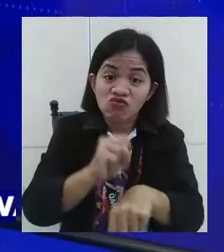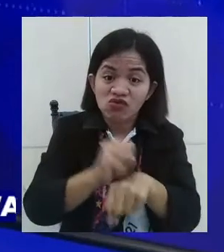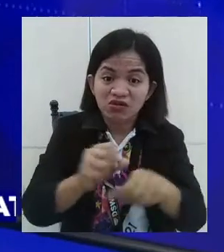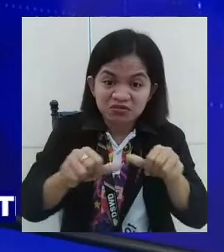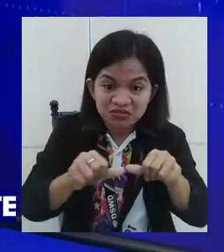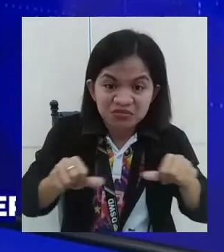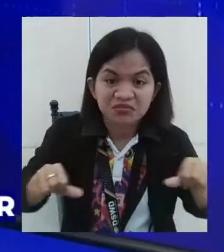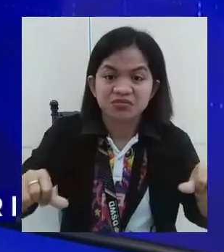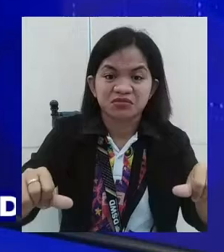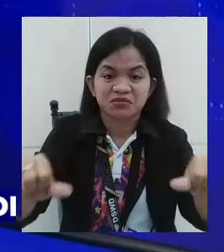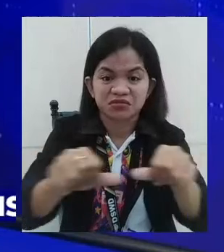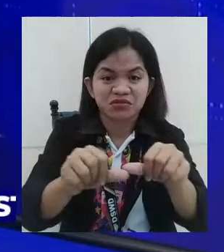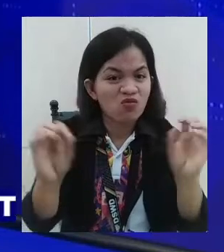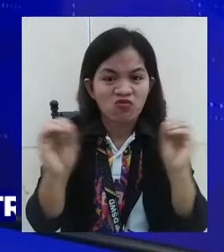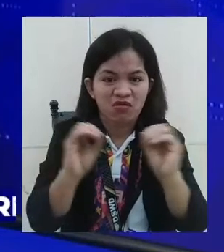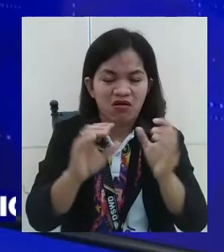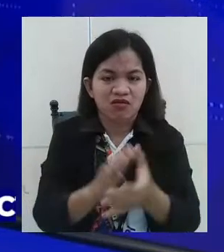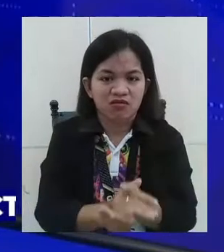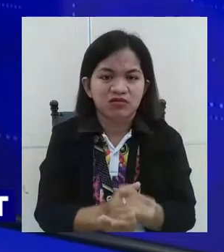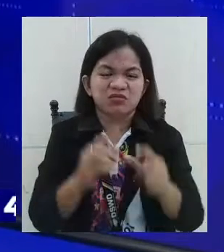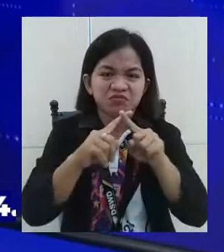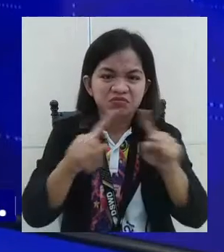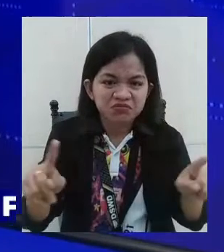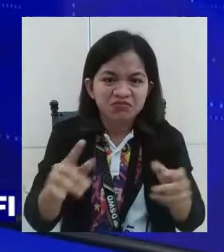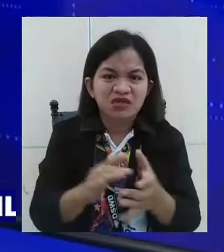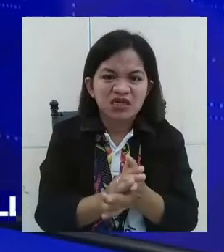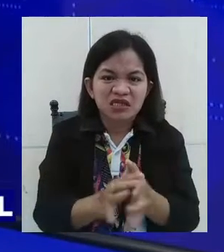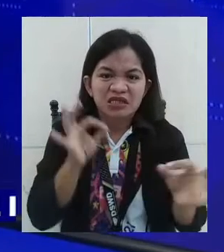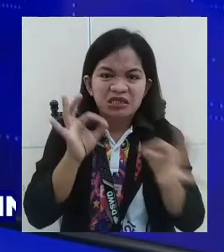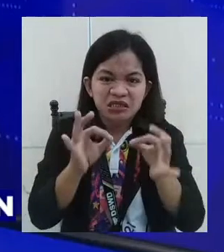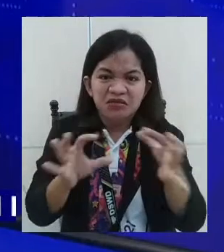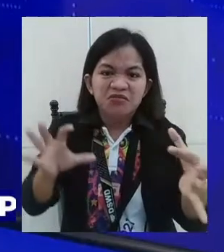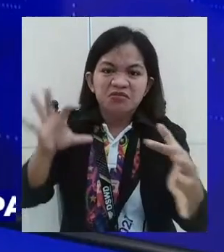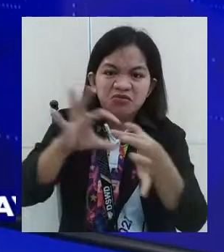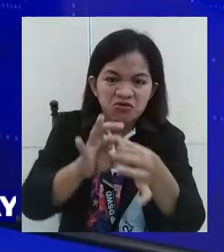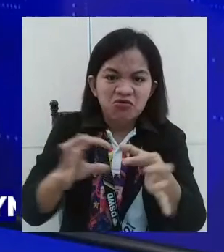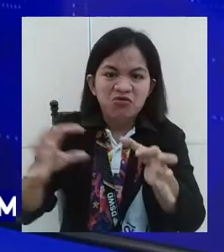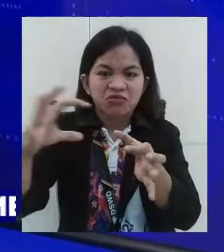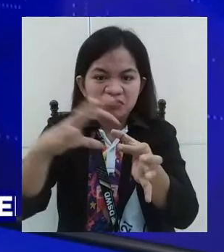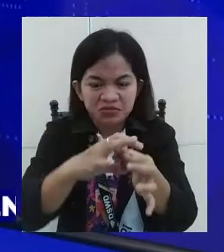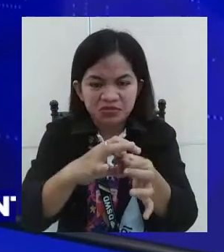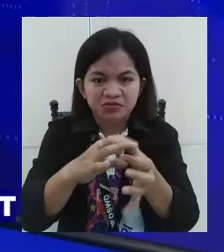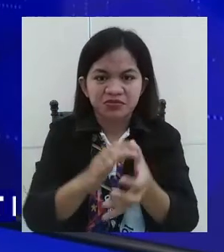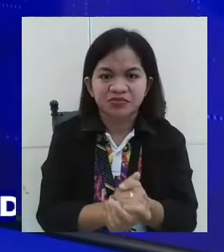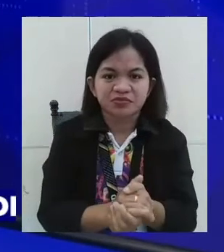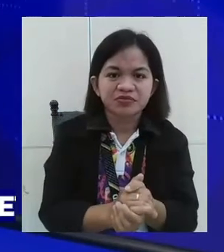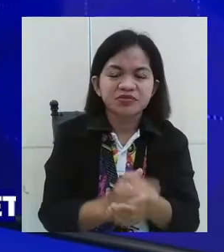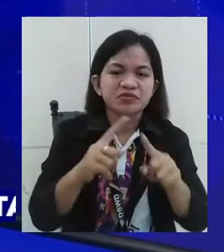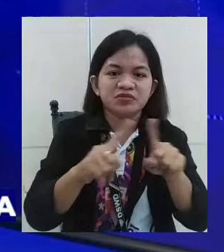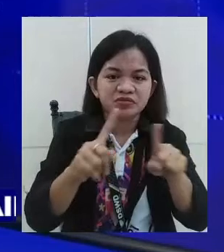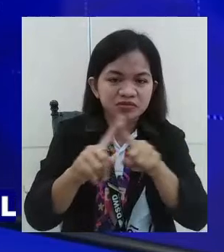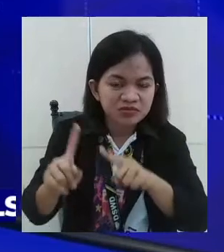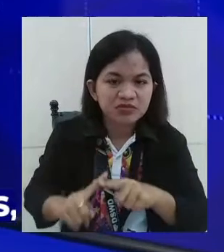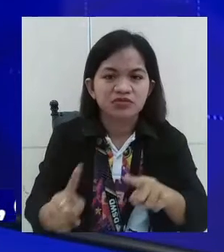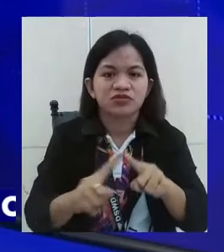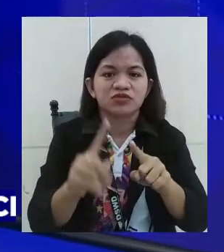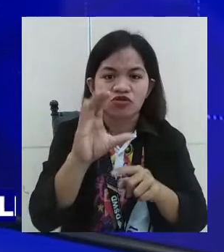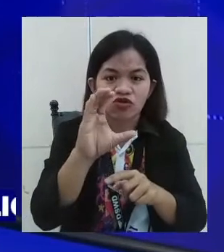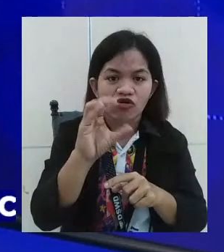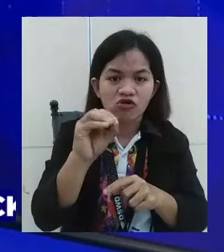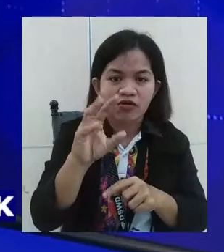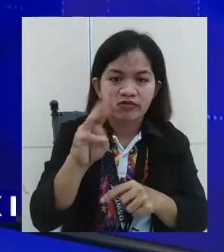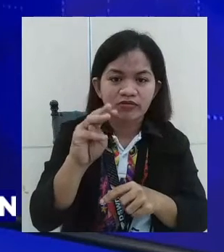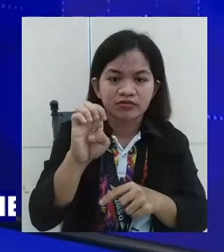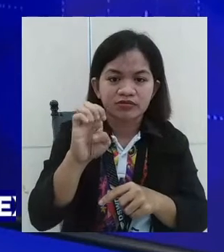ang sector sa iba't ibang establishments, halimbawa, commercial establishments in any part of